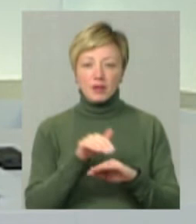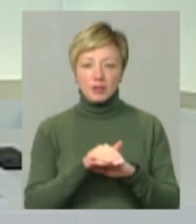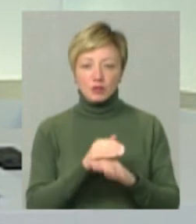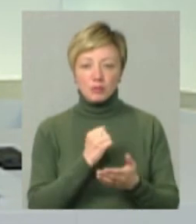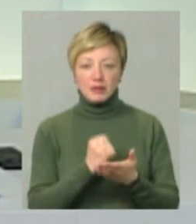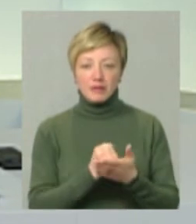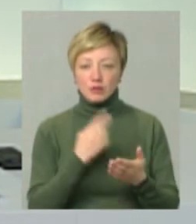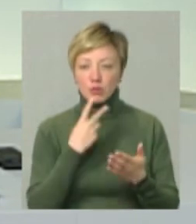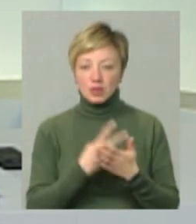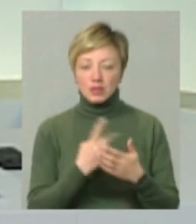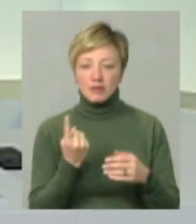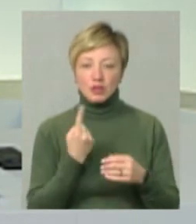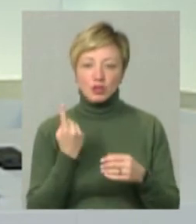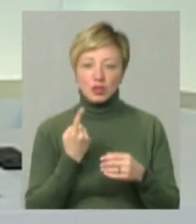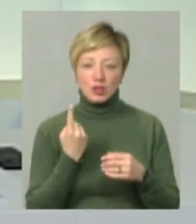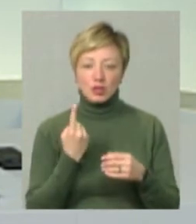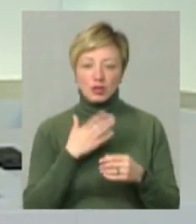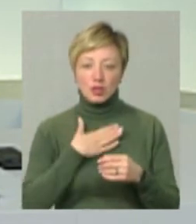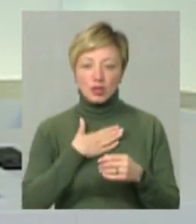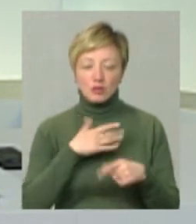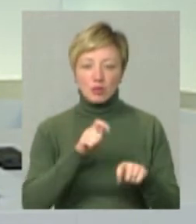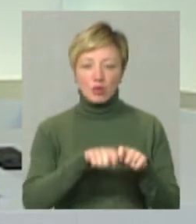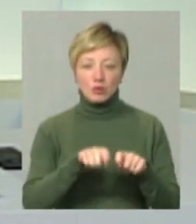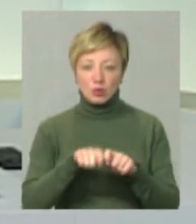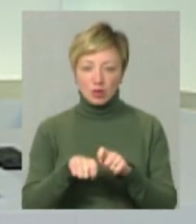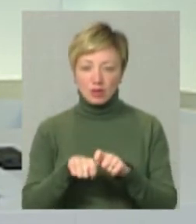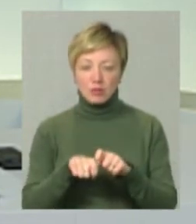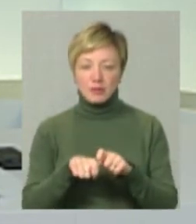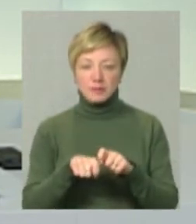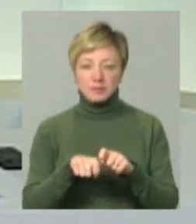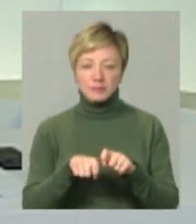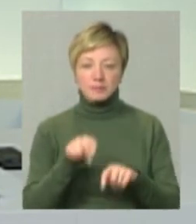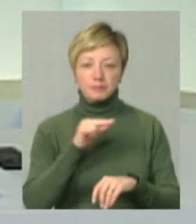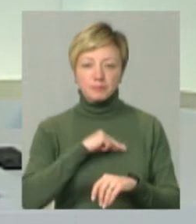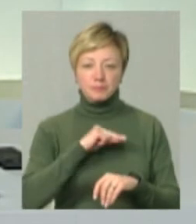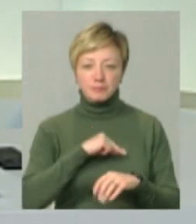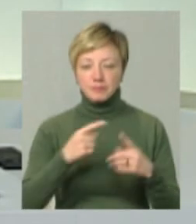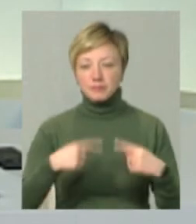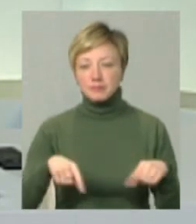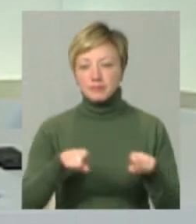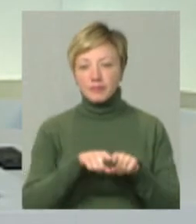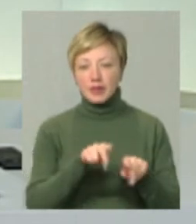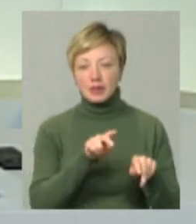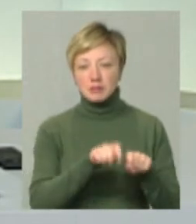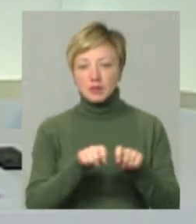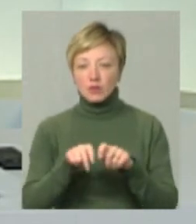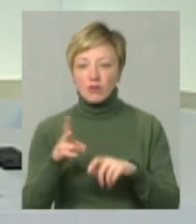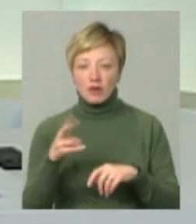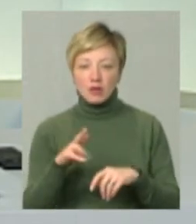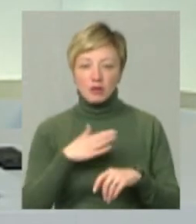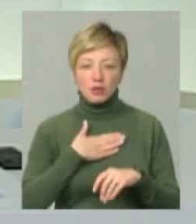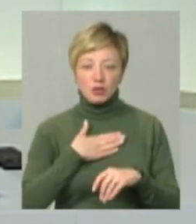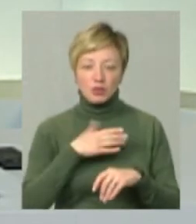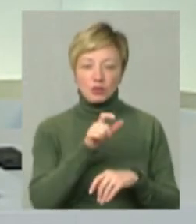фактичного підтвердження показників лічильника нашими контролерами, працівниками відділу інспектування,